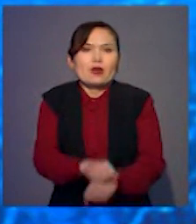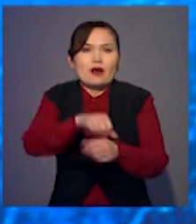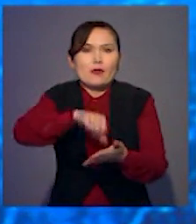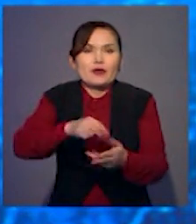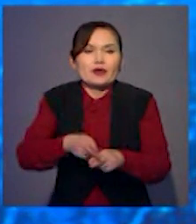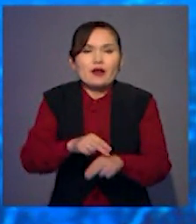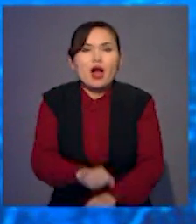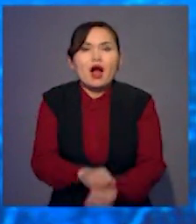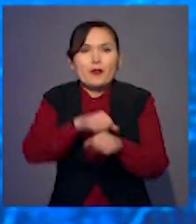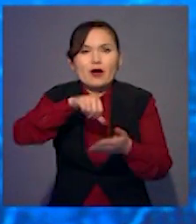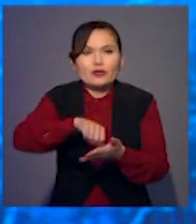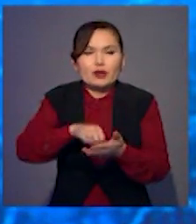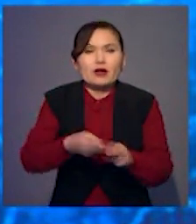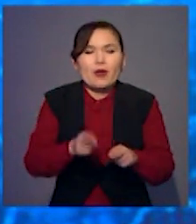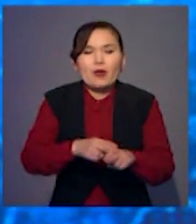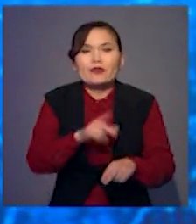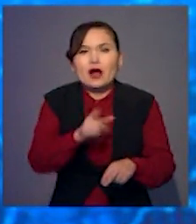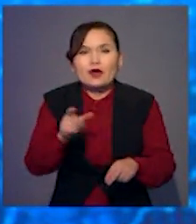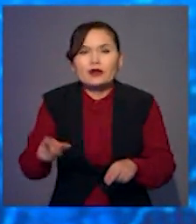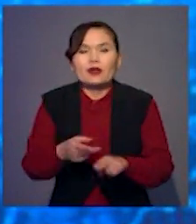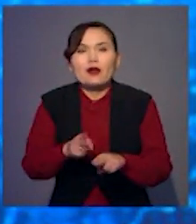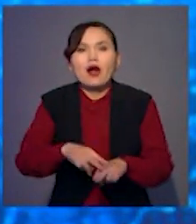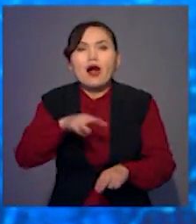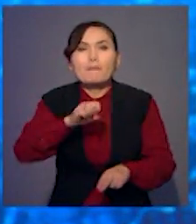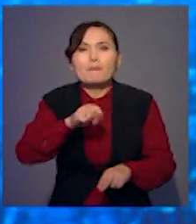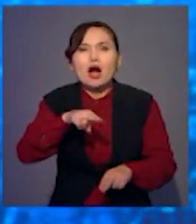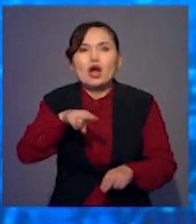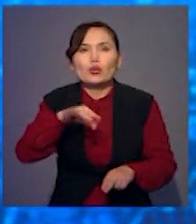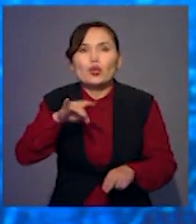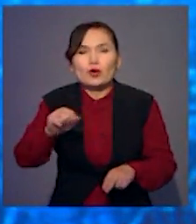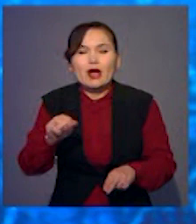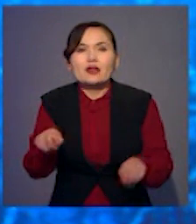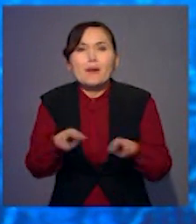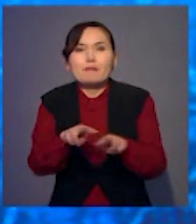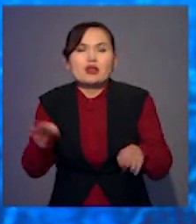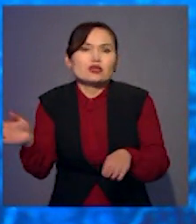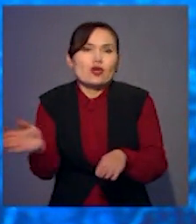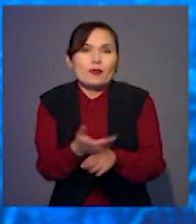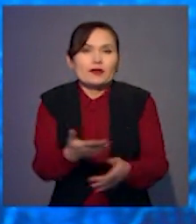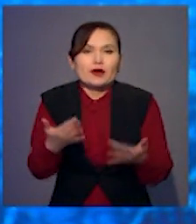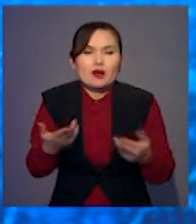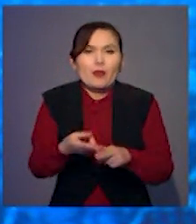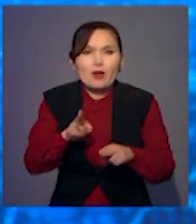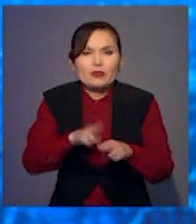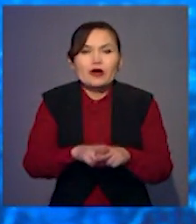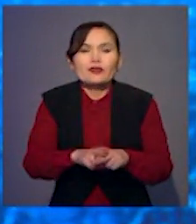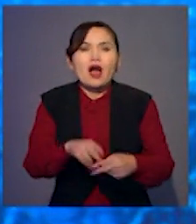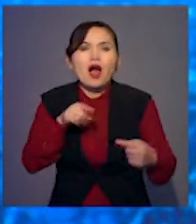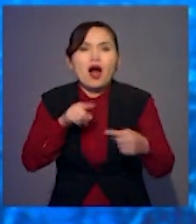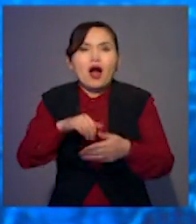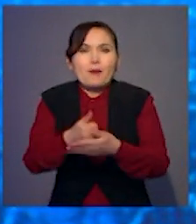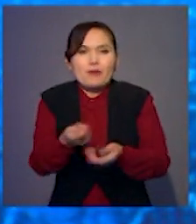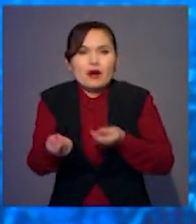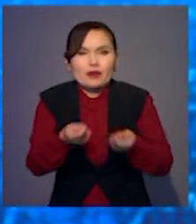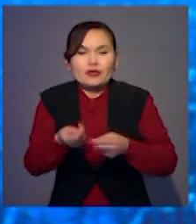Наразылық акциясына қатысушылар Николас Мадуроның билік басынан кеткен талап етті. Оларға мотоциклге мініп келген оппозиция